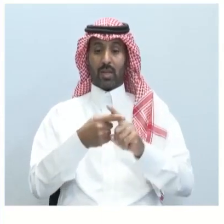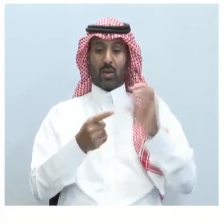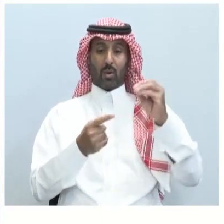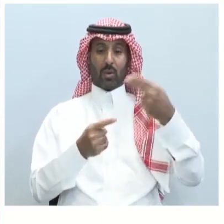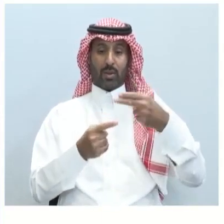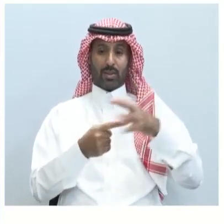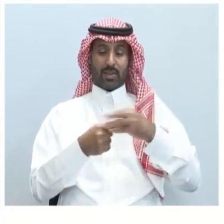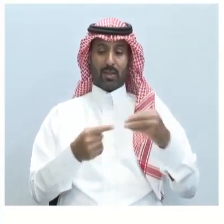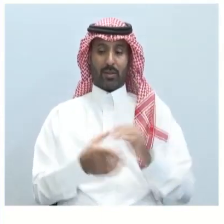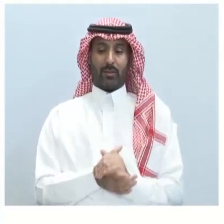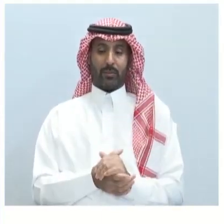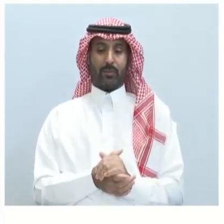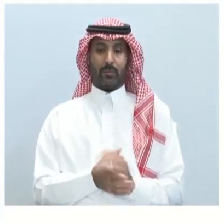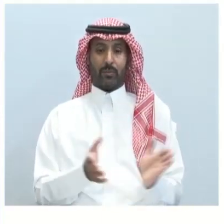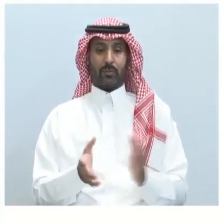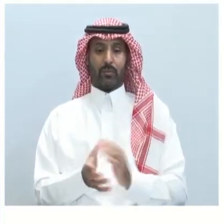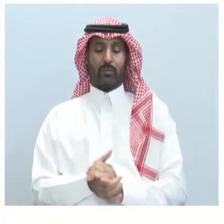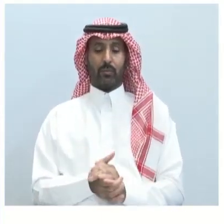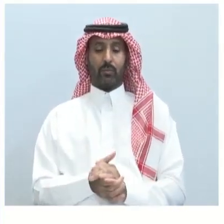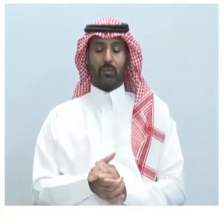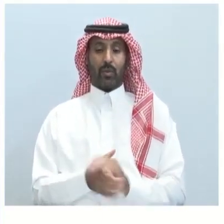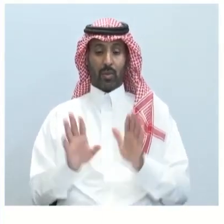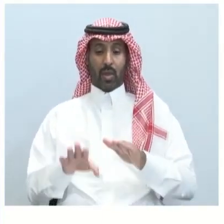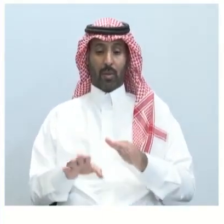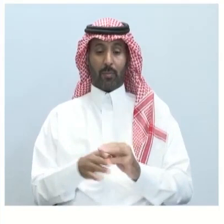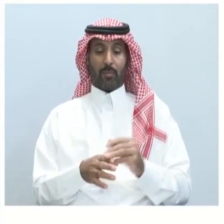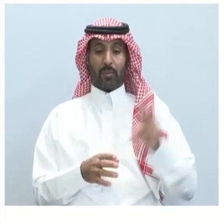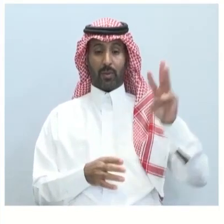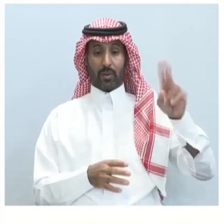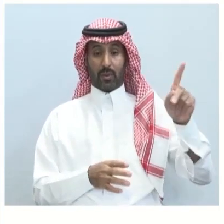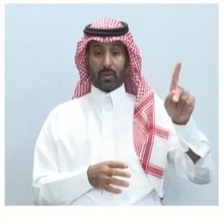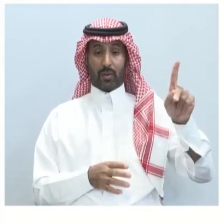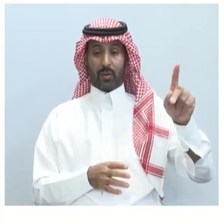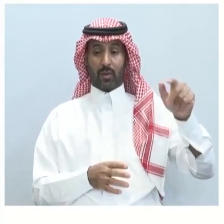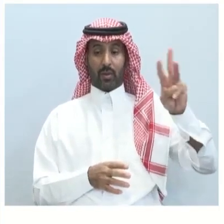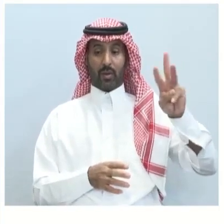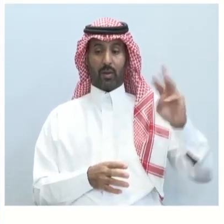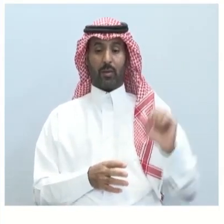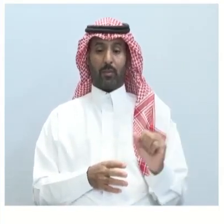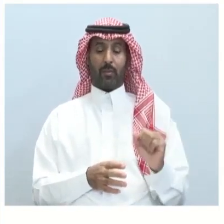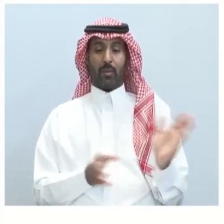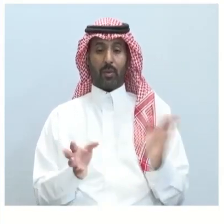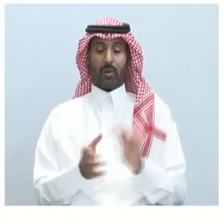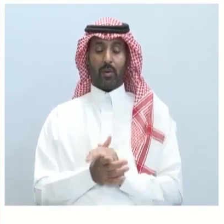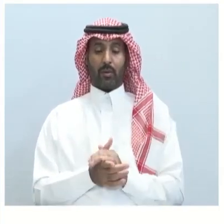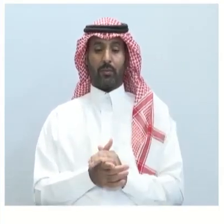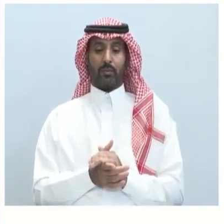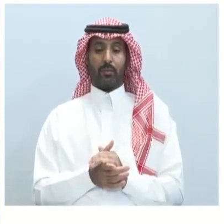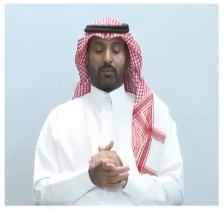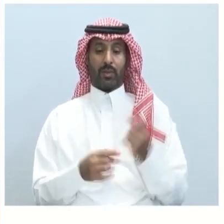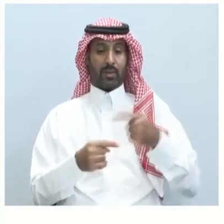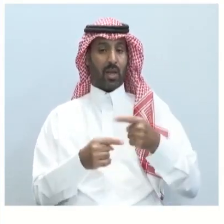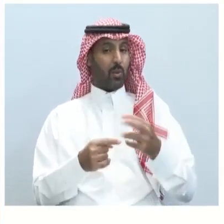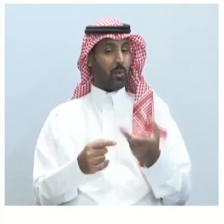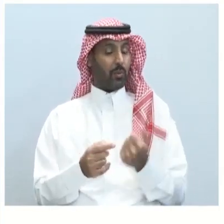الهيدروكسيد عفوا بالتالي في هذه الحاله ثابت تاينه سوف يكون كالتالي دبليو انا عارف ان الكيا دبليو يساوي